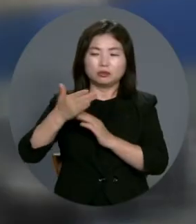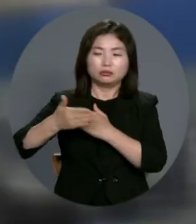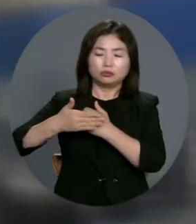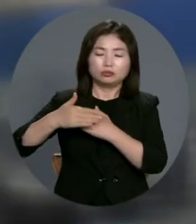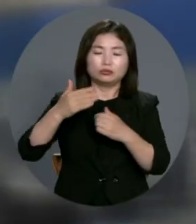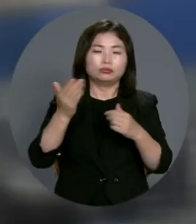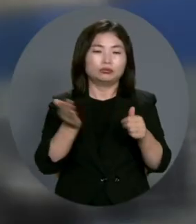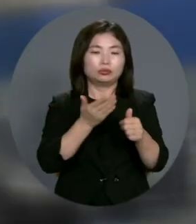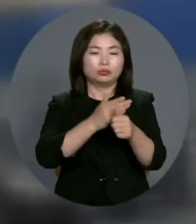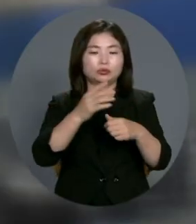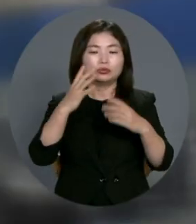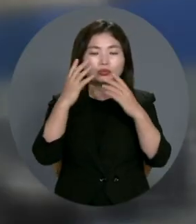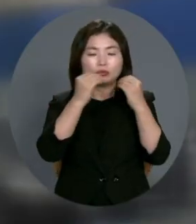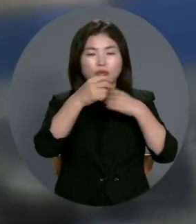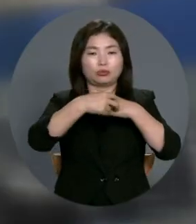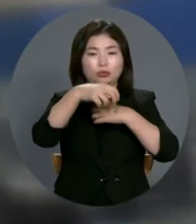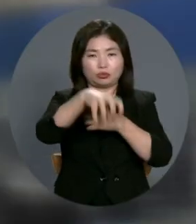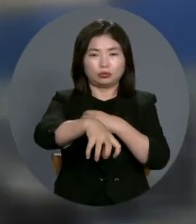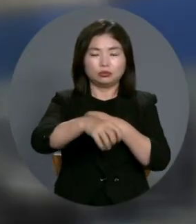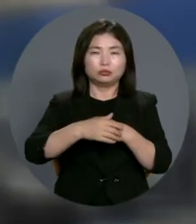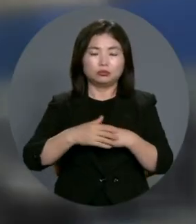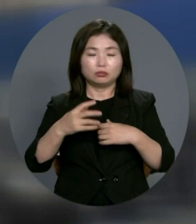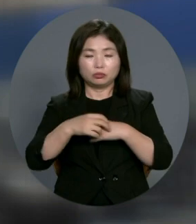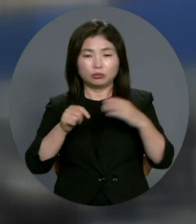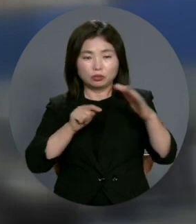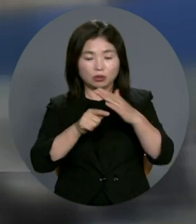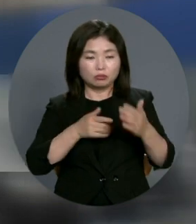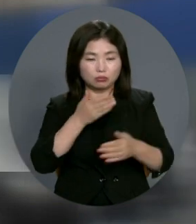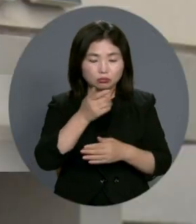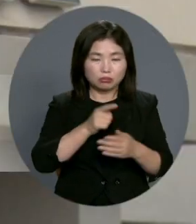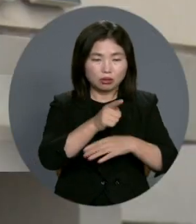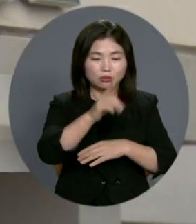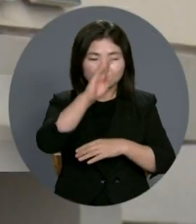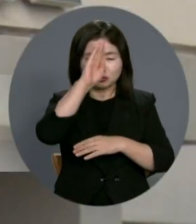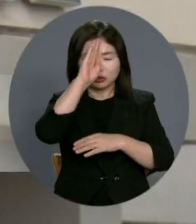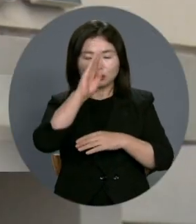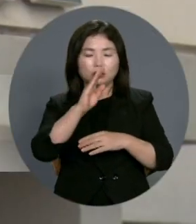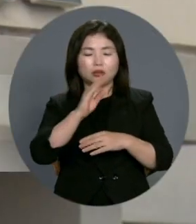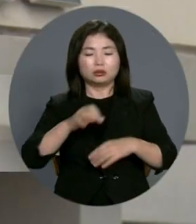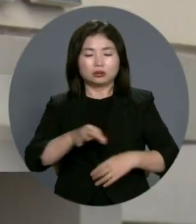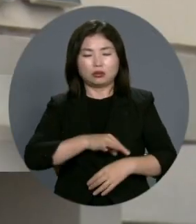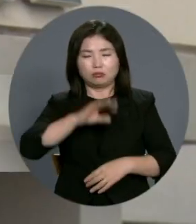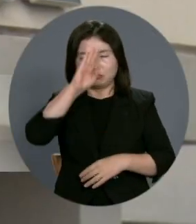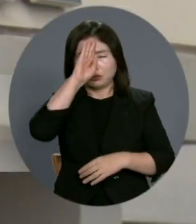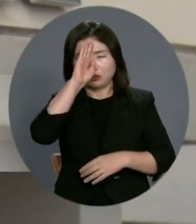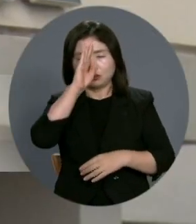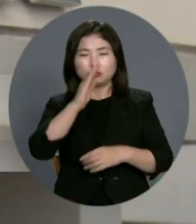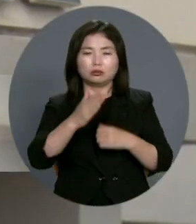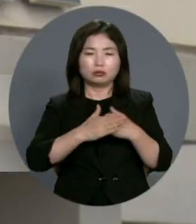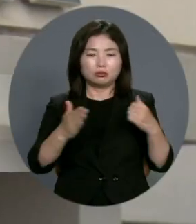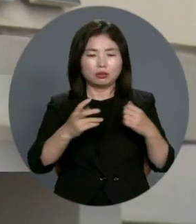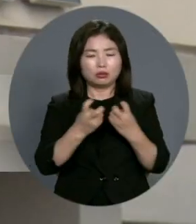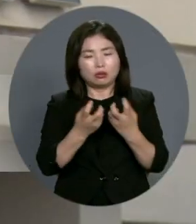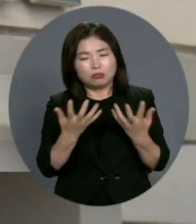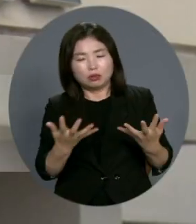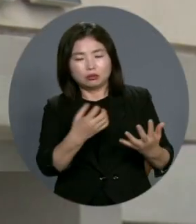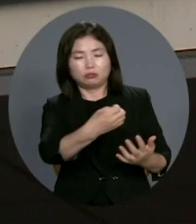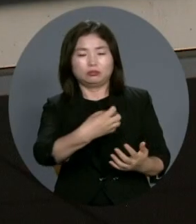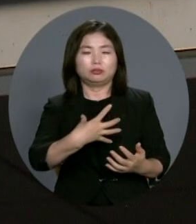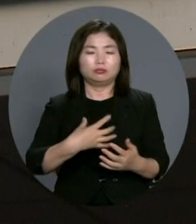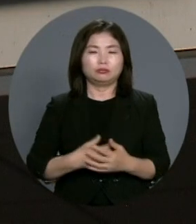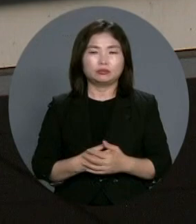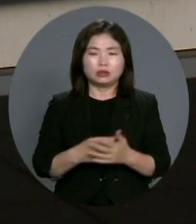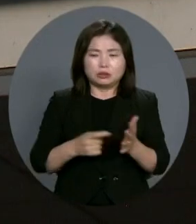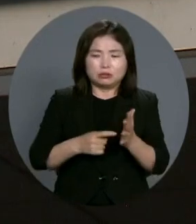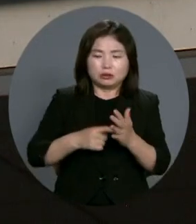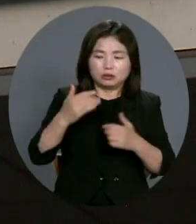받고 있는 종합병원입니다. 그런데 이 병원에서 장중첩으로 의심되지만 손 쓸 방법이 없다는 말을 들었습니다.